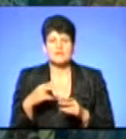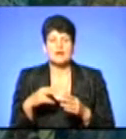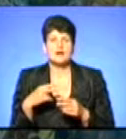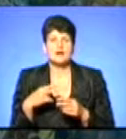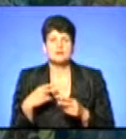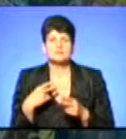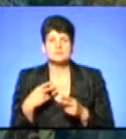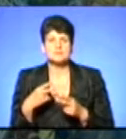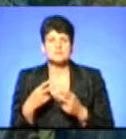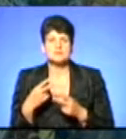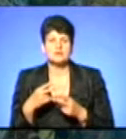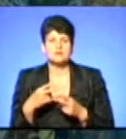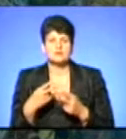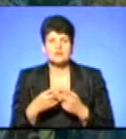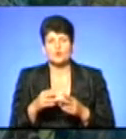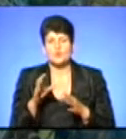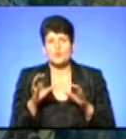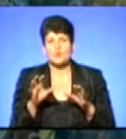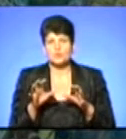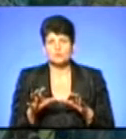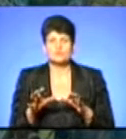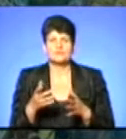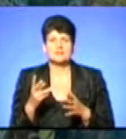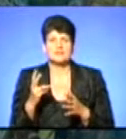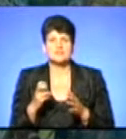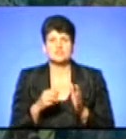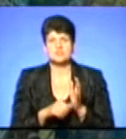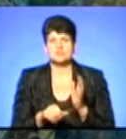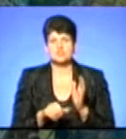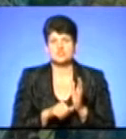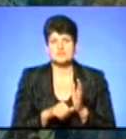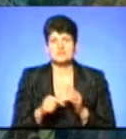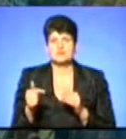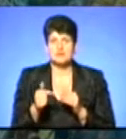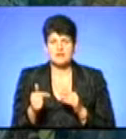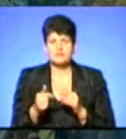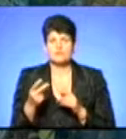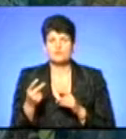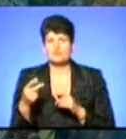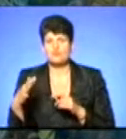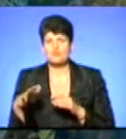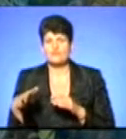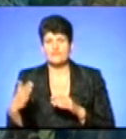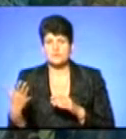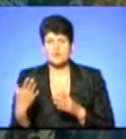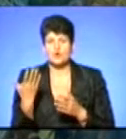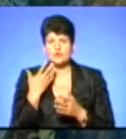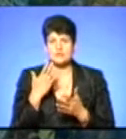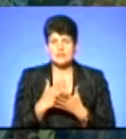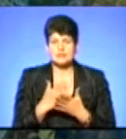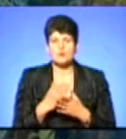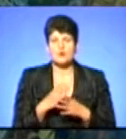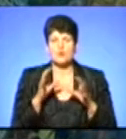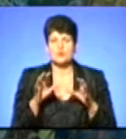Там ми бачимо суми від 340 гривень до 1360 гривень. Це в першому випадку. В другому випадку, коли йдеться про адмінкодекс, ми